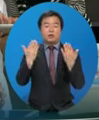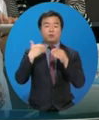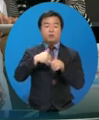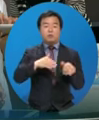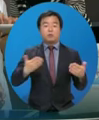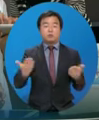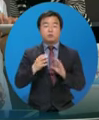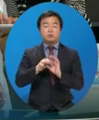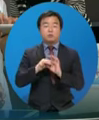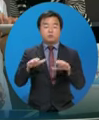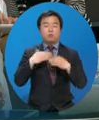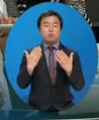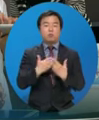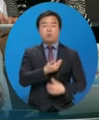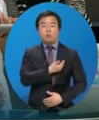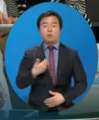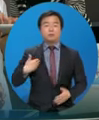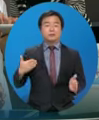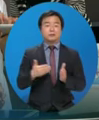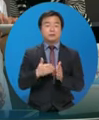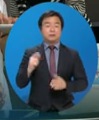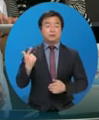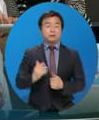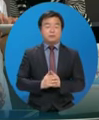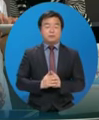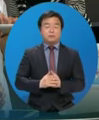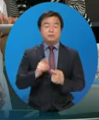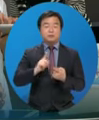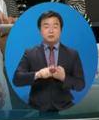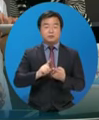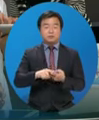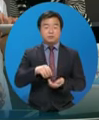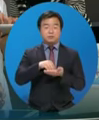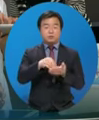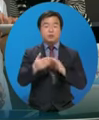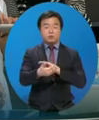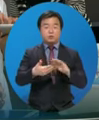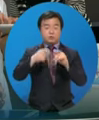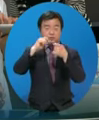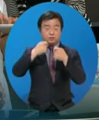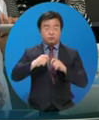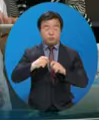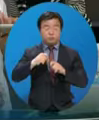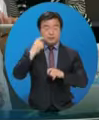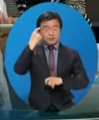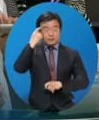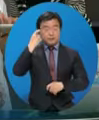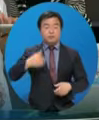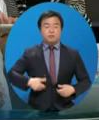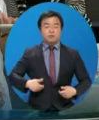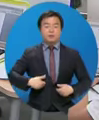건 아니겠죠? 국제학교 진학에 앞서 신중하게 따져볼 것들, 이윤영 기자가 짚어드립니다.